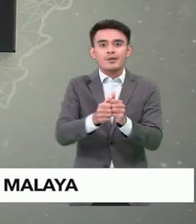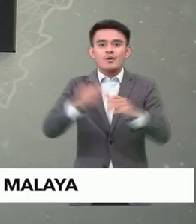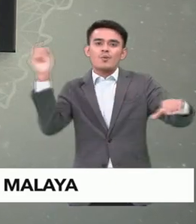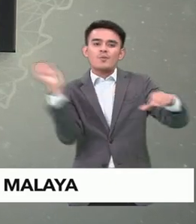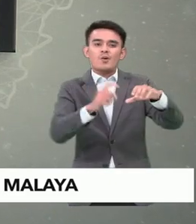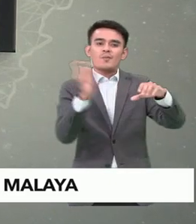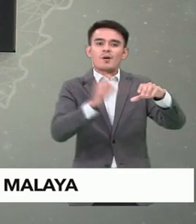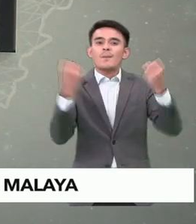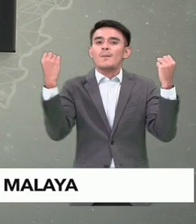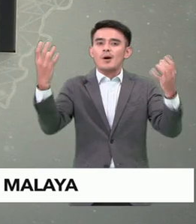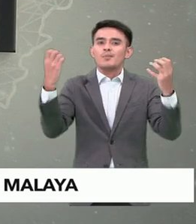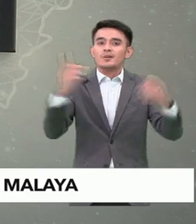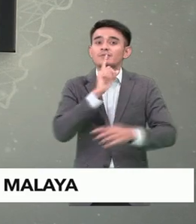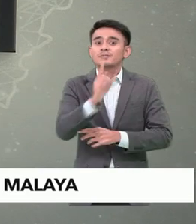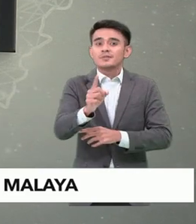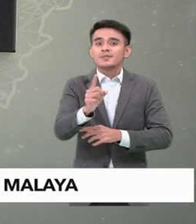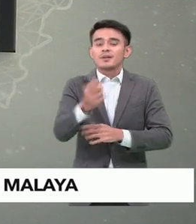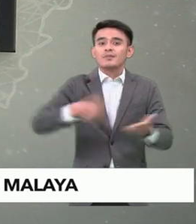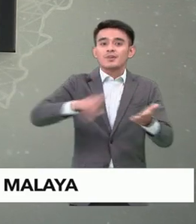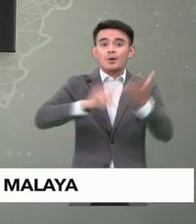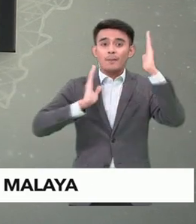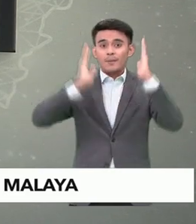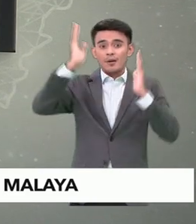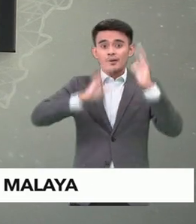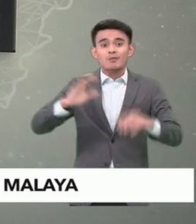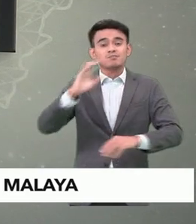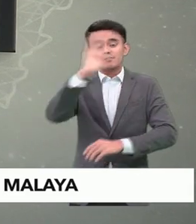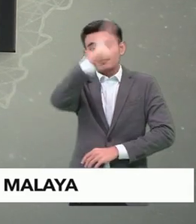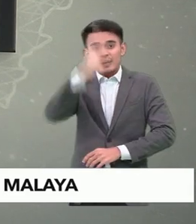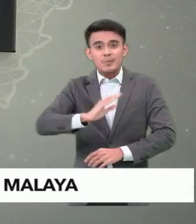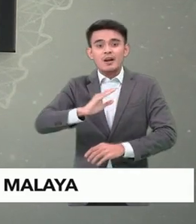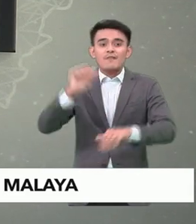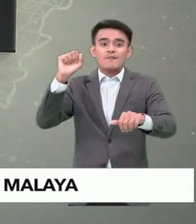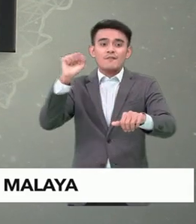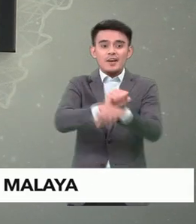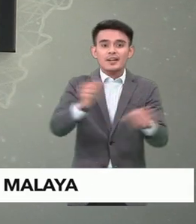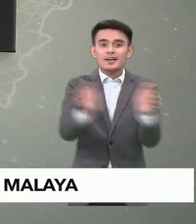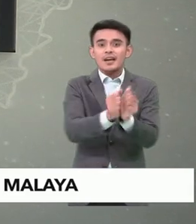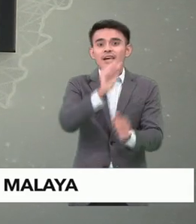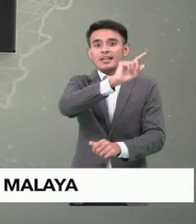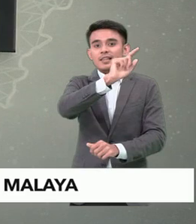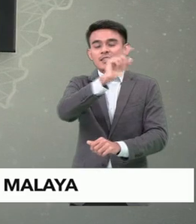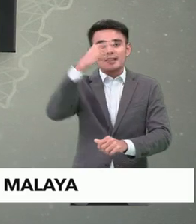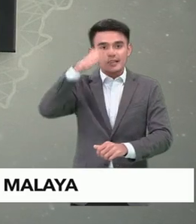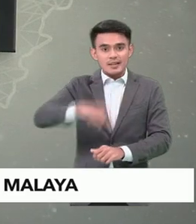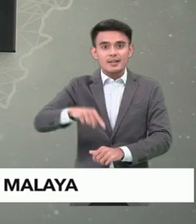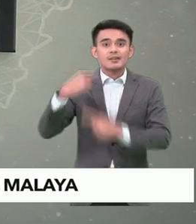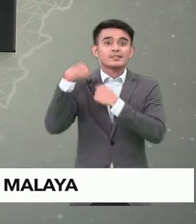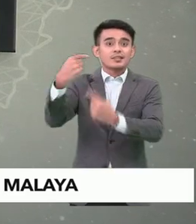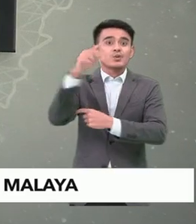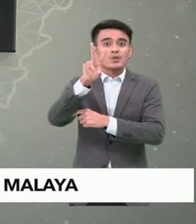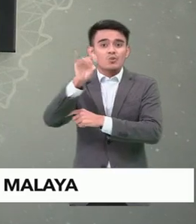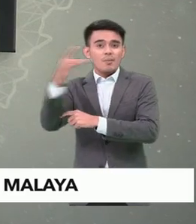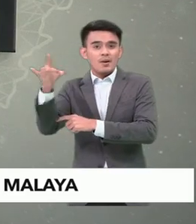jaringan tidak pernah tewas di tangan Thailand dengan 5 pertemuan terakhir sejak 2018